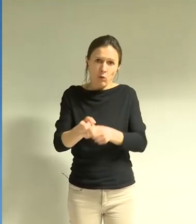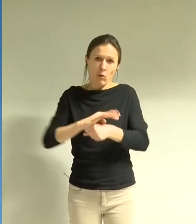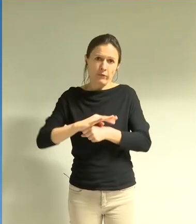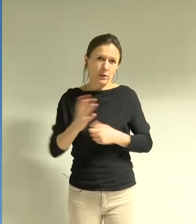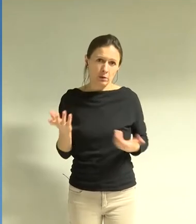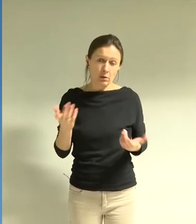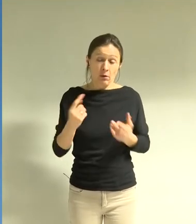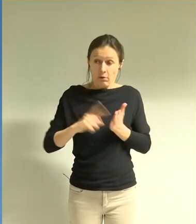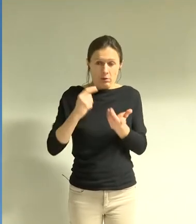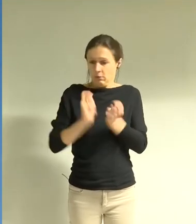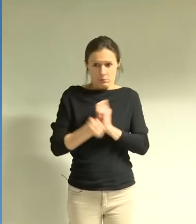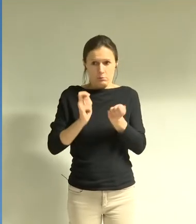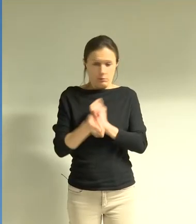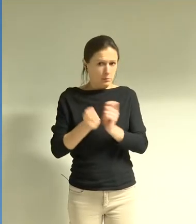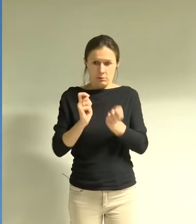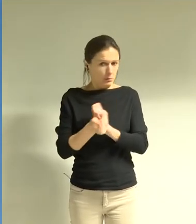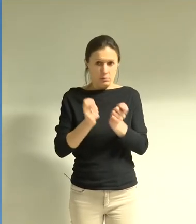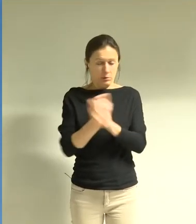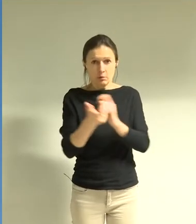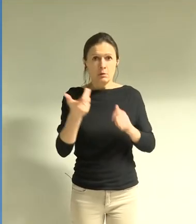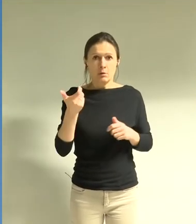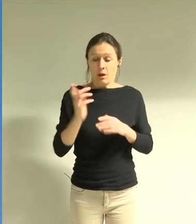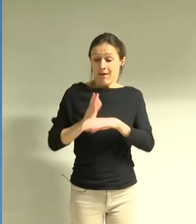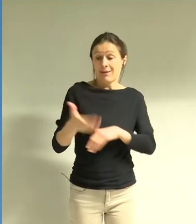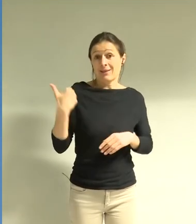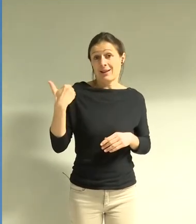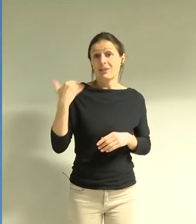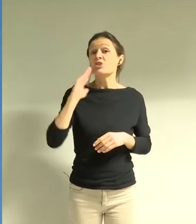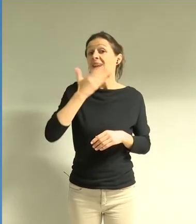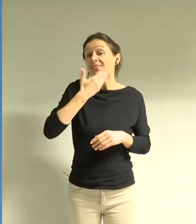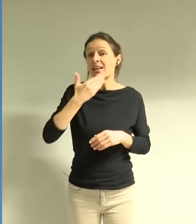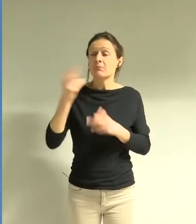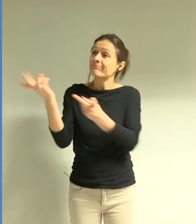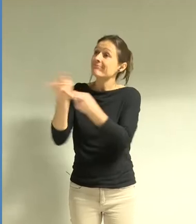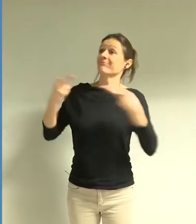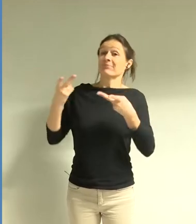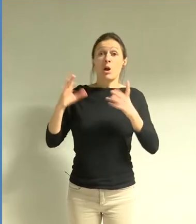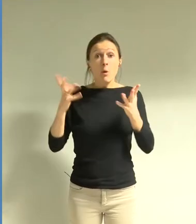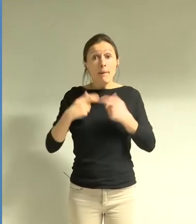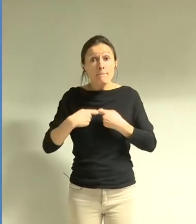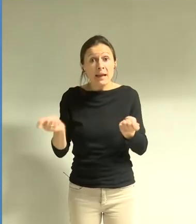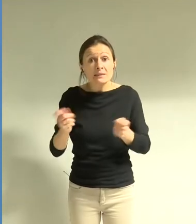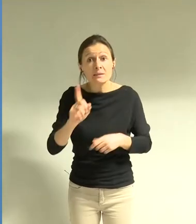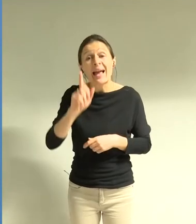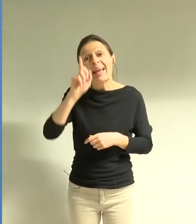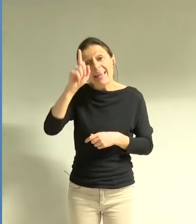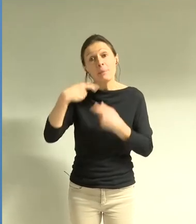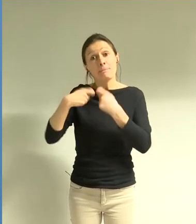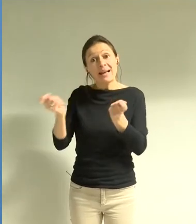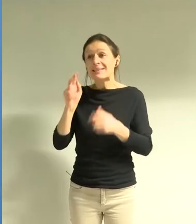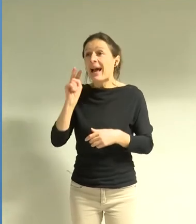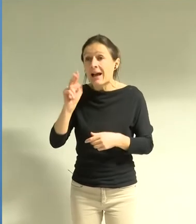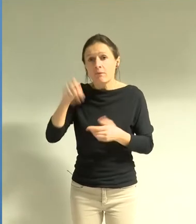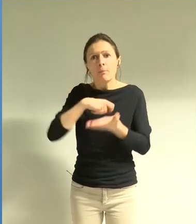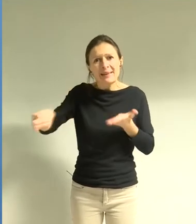constant renouvellement et dont les mesures applicables à la rentrée de janvier avait été dévoilée par votre presse via un article payant la veille